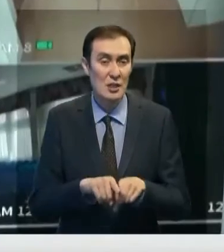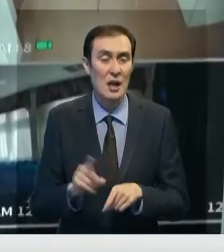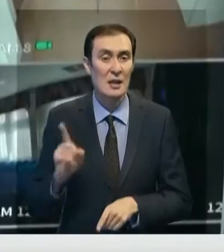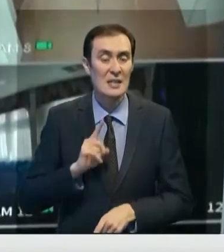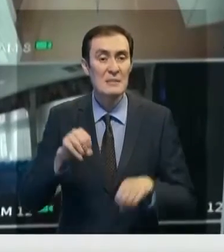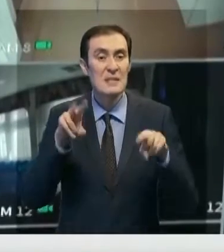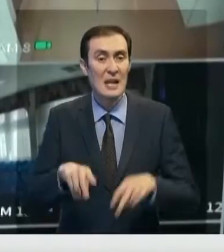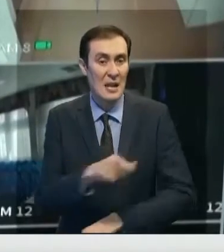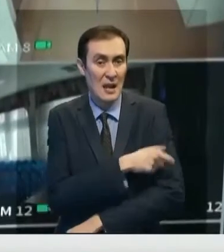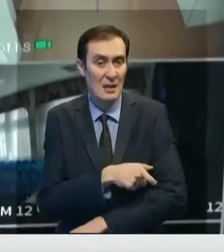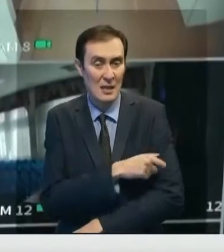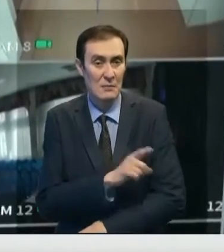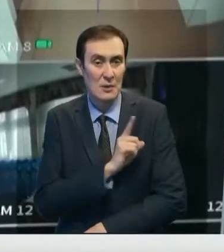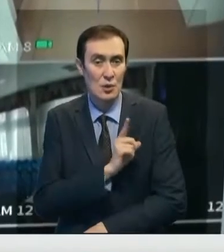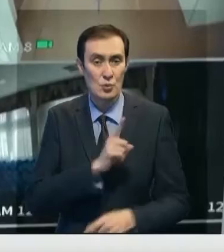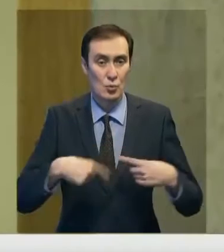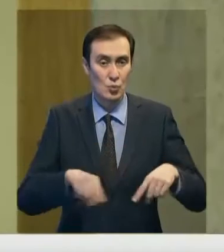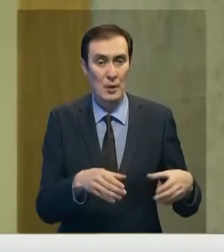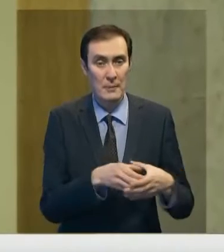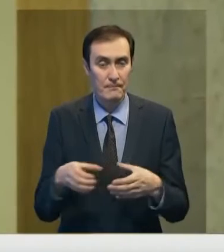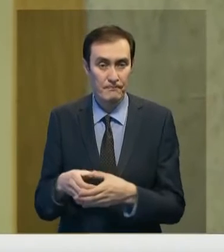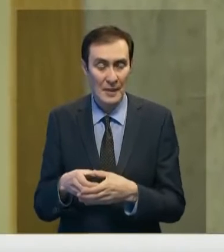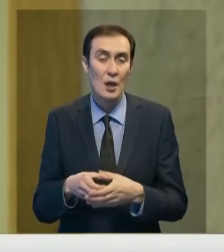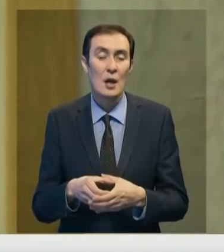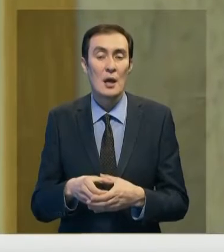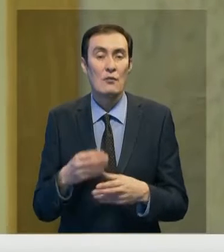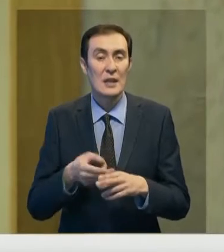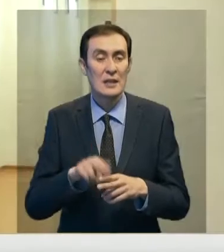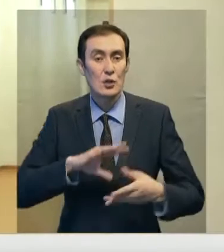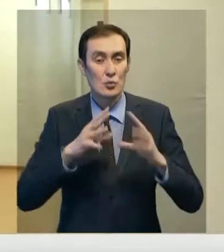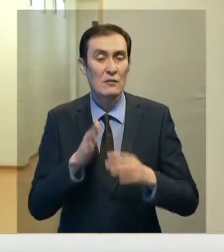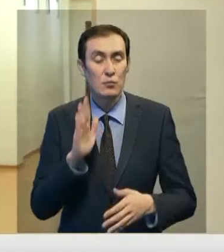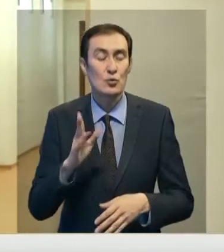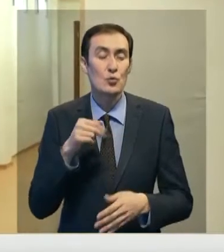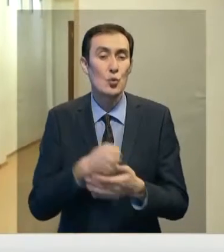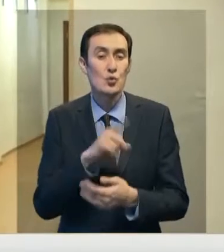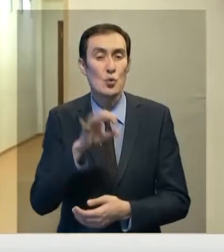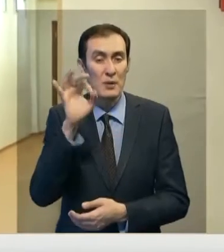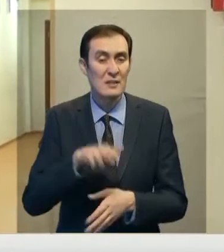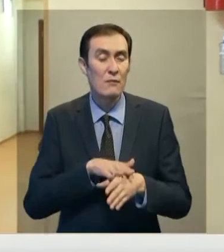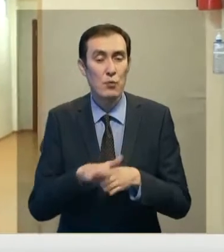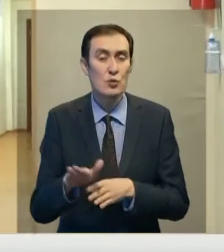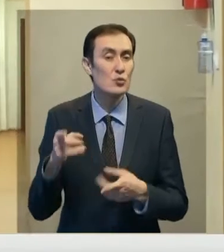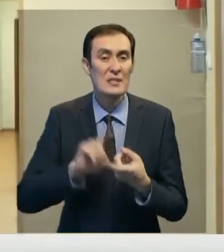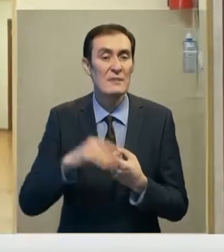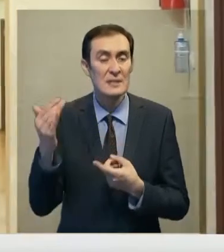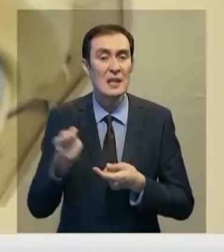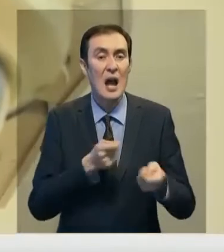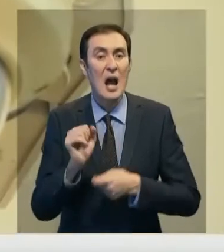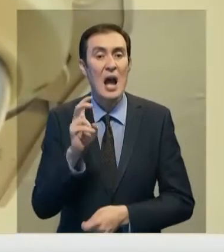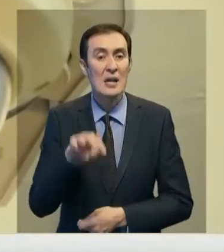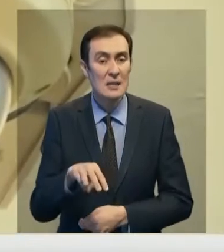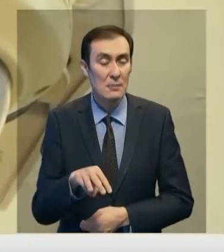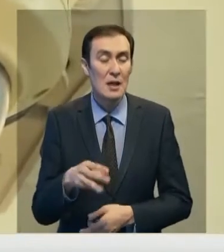охраняются специализированными охранными структурами. Доведение этих показателей до 100% полностью зависит от